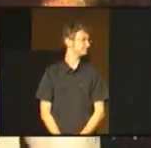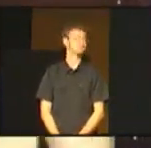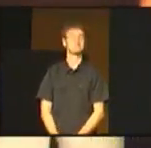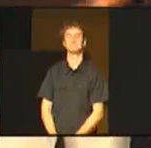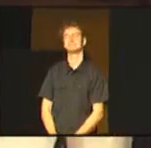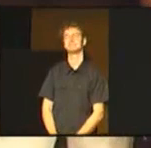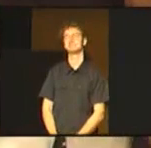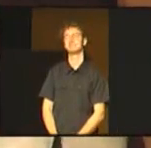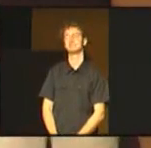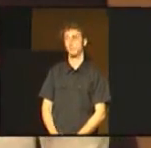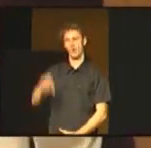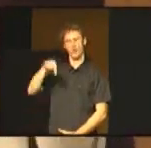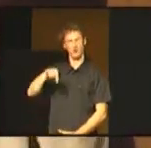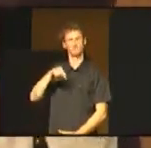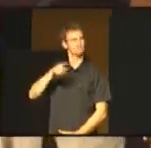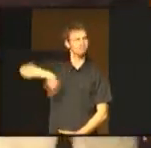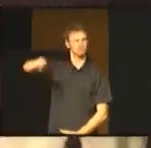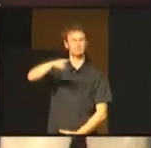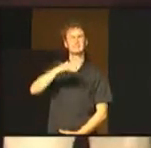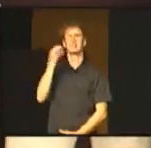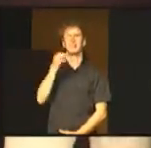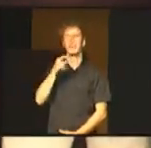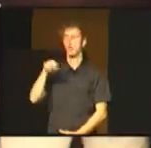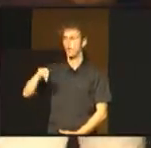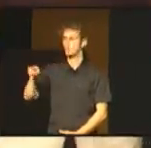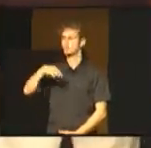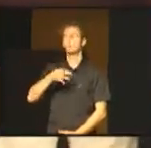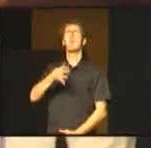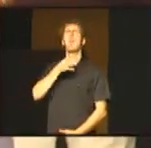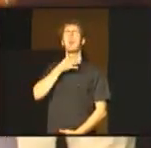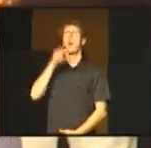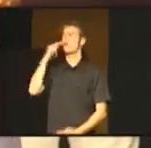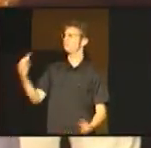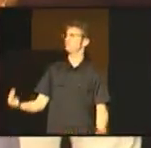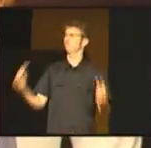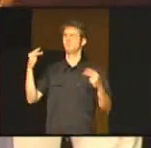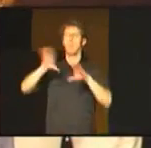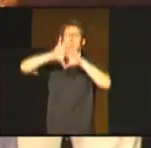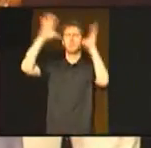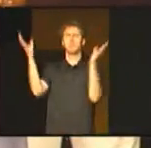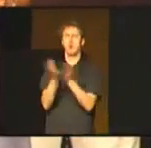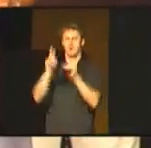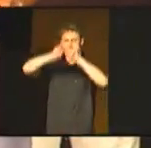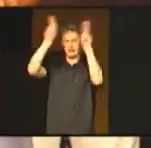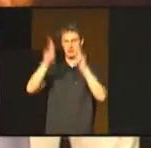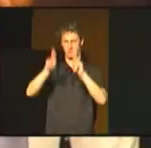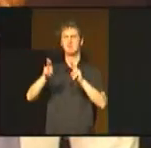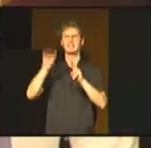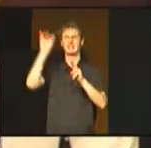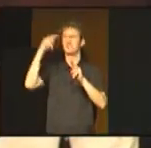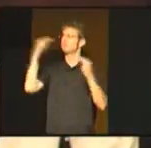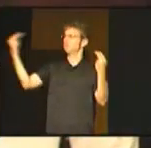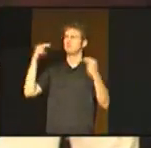Avui sabem que si volem assegurar que la nostra veu sigui present en el concert internacional, ens